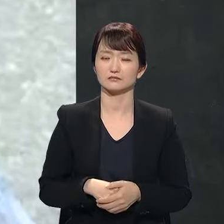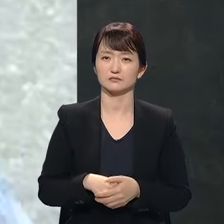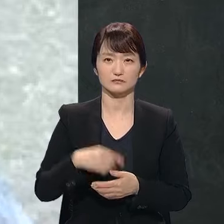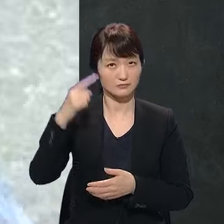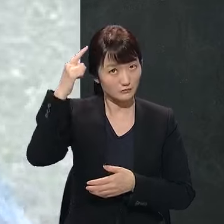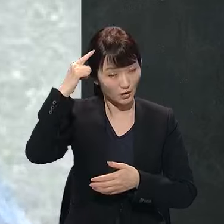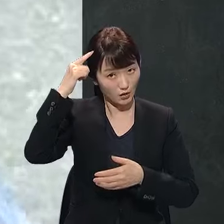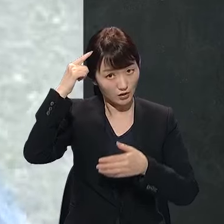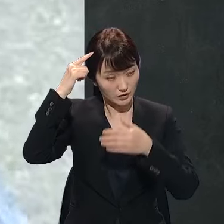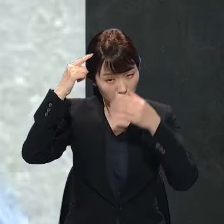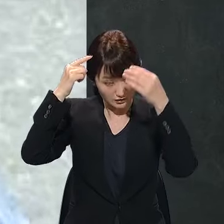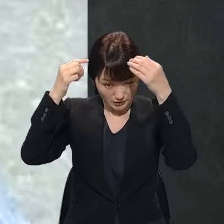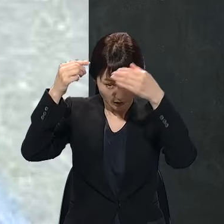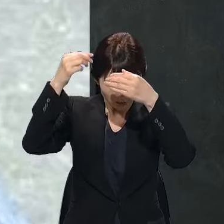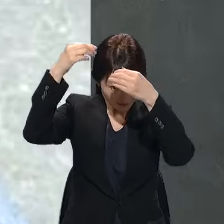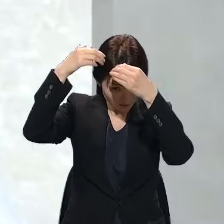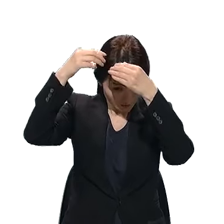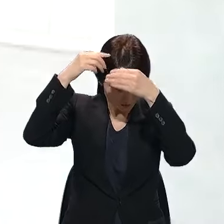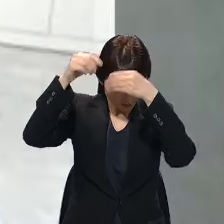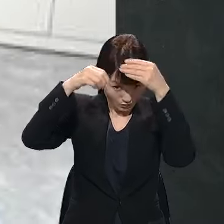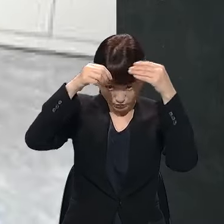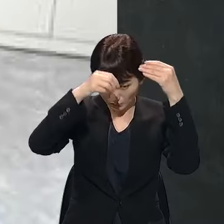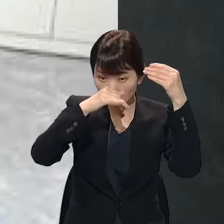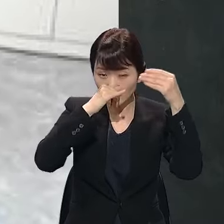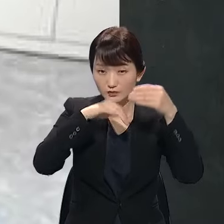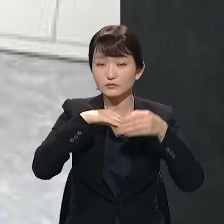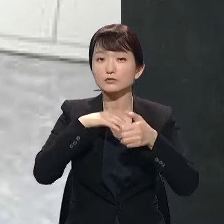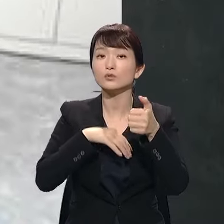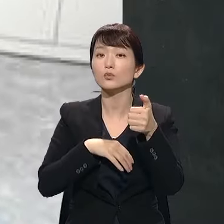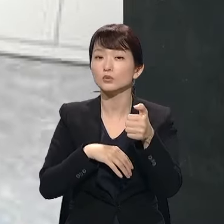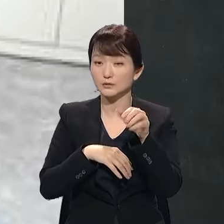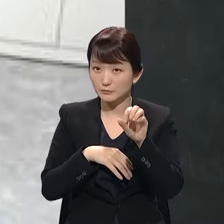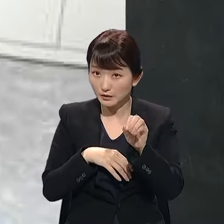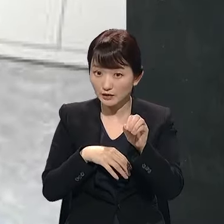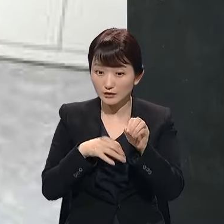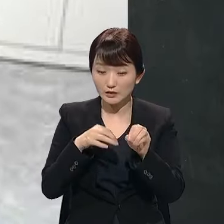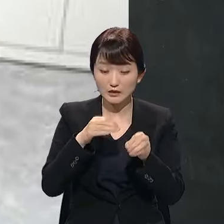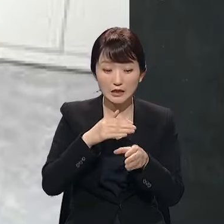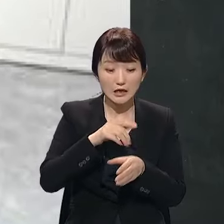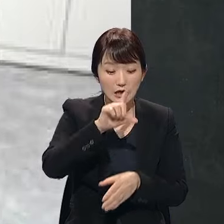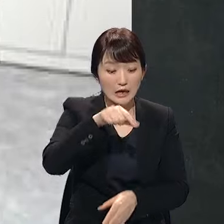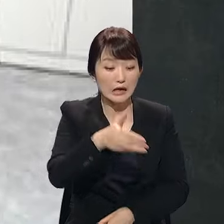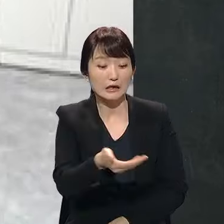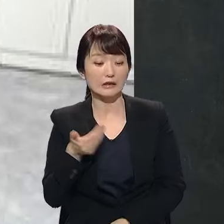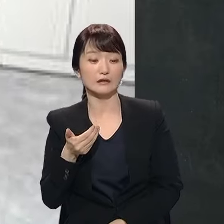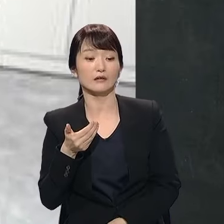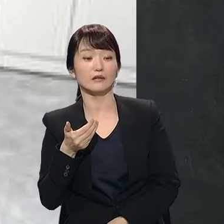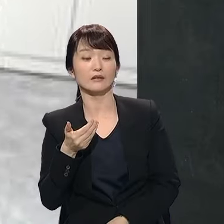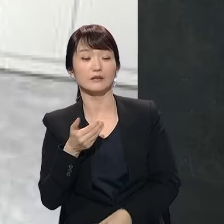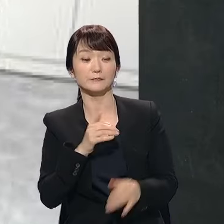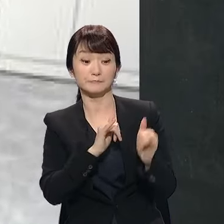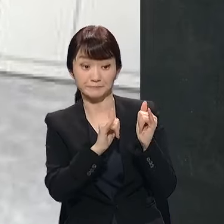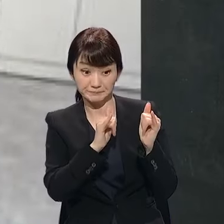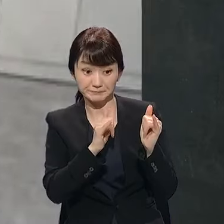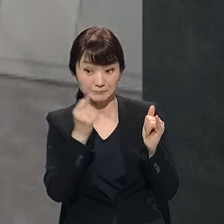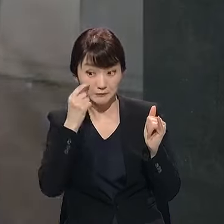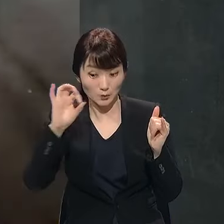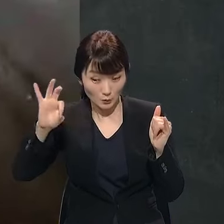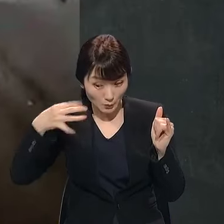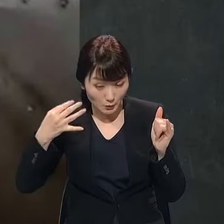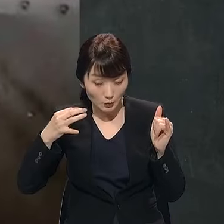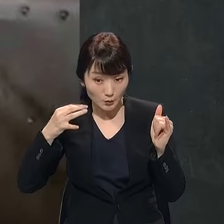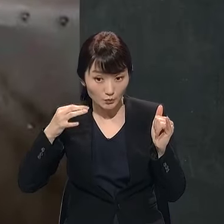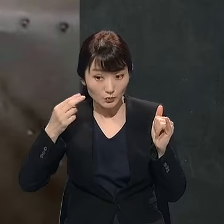모수를 실시를 하고 결제 직전에 저렇게 통화를 합니다 월급이 시에 후에 돌아오니까 잠시 후에 계좌 치해